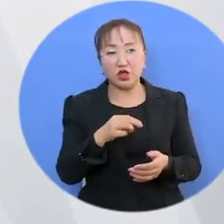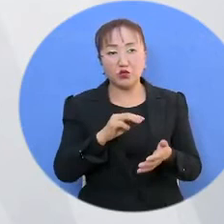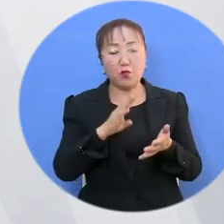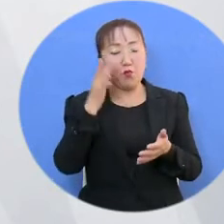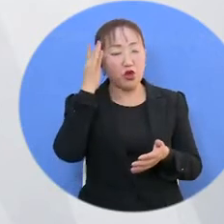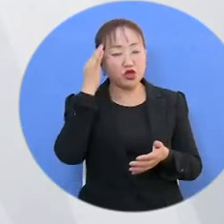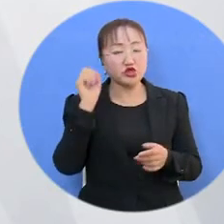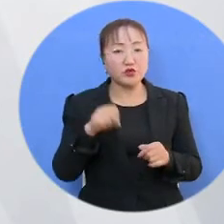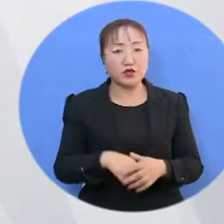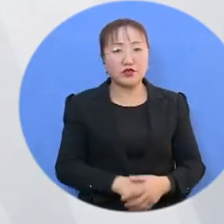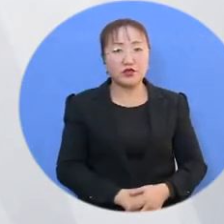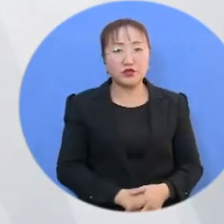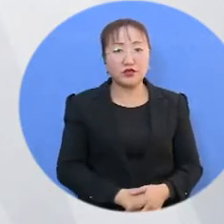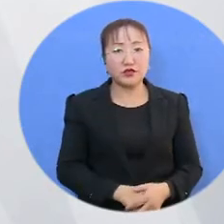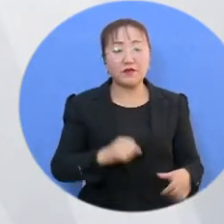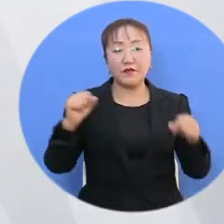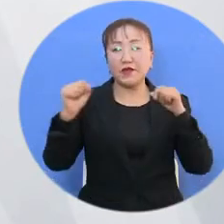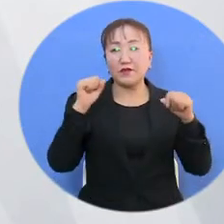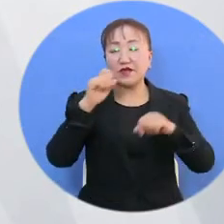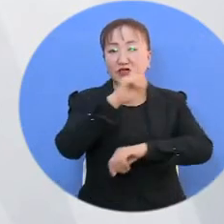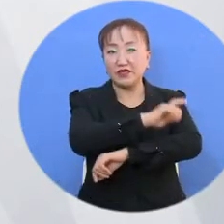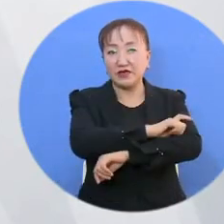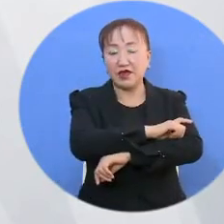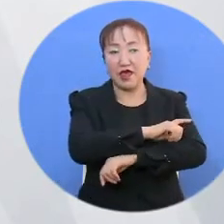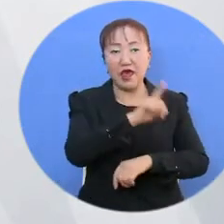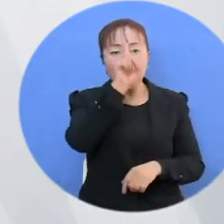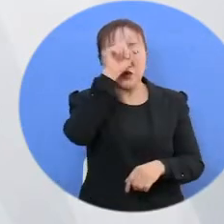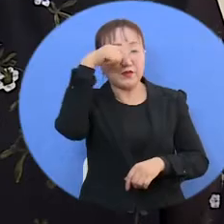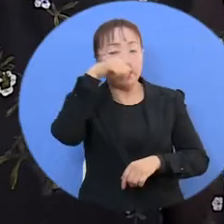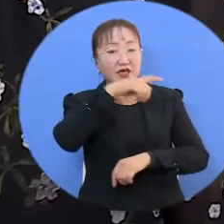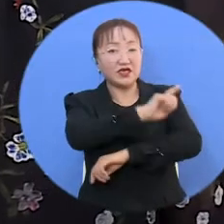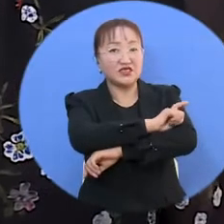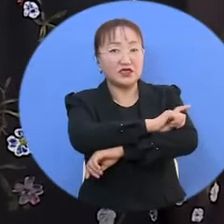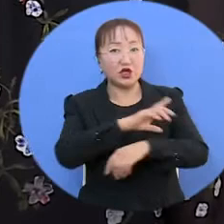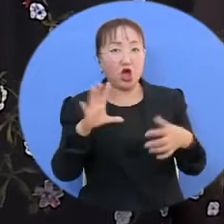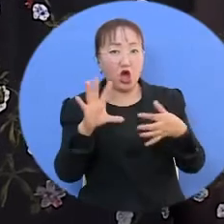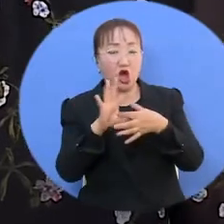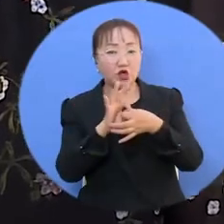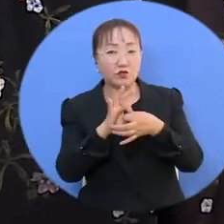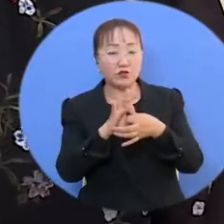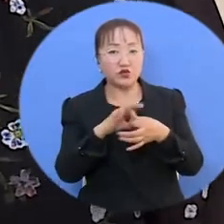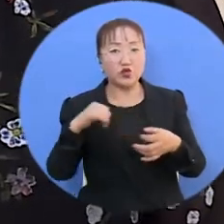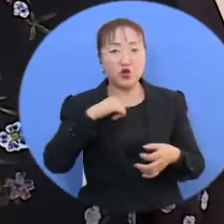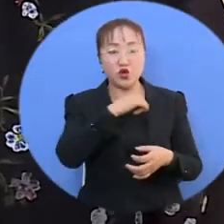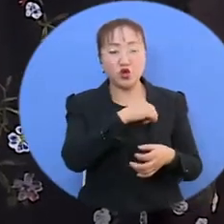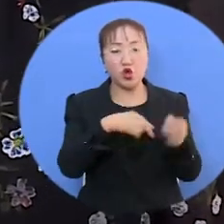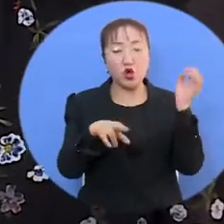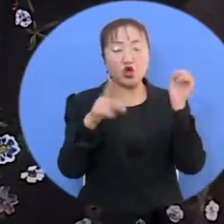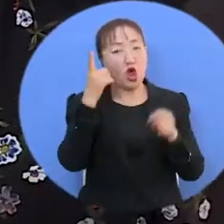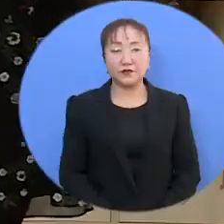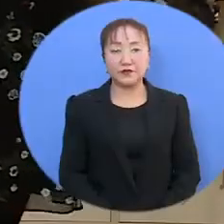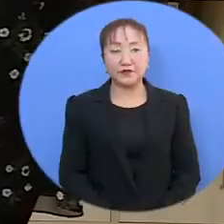Тэгэхээр хүүхдүүд та нар биеийн тамирын хичээлийг эрүүл мэндийн хичээлтэй холбож өөрийнхөө өдөрт уух усны хэрэглээг тооцч